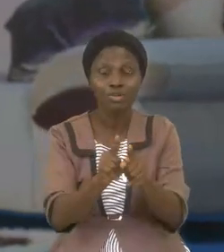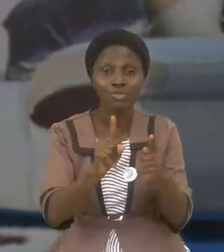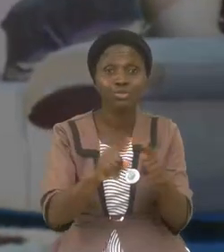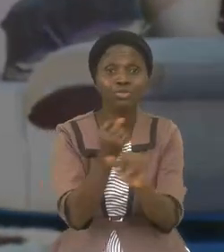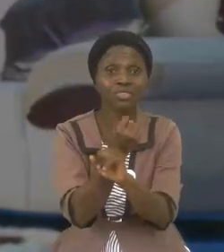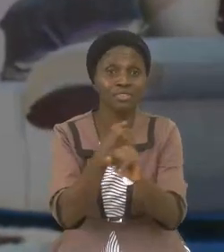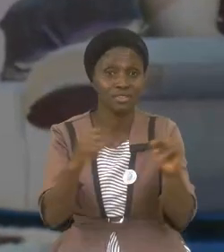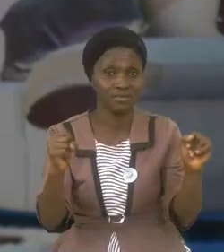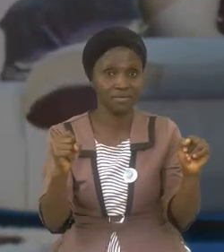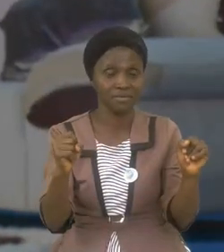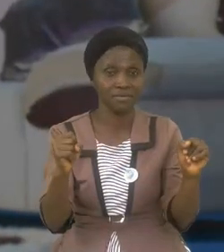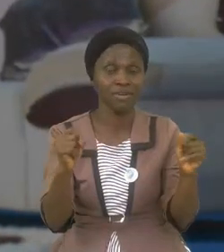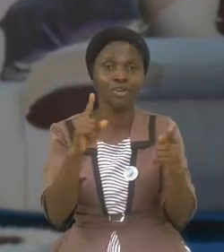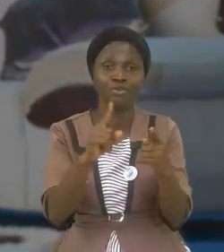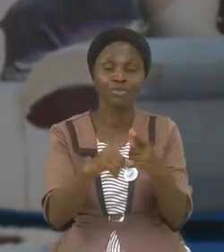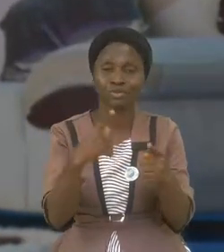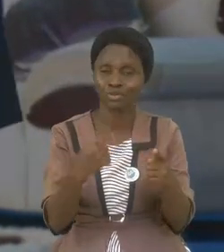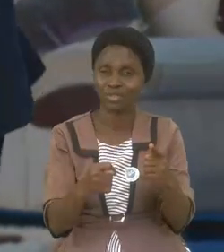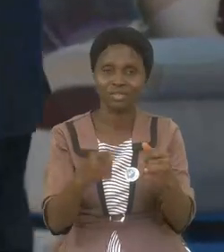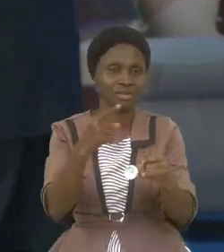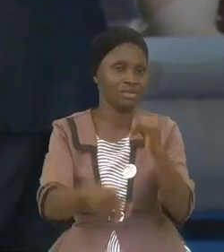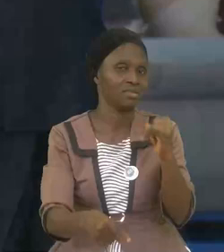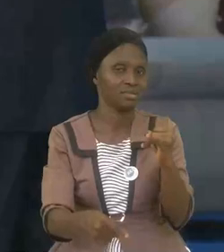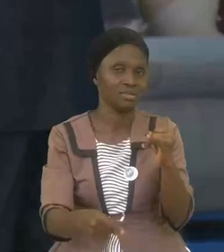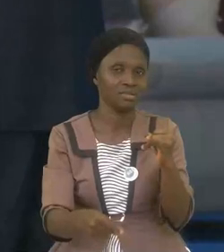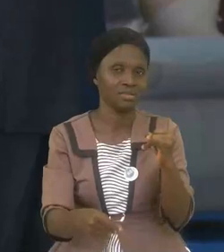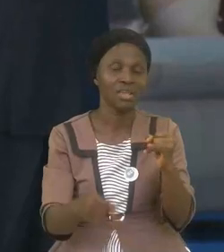aussi pour cela qu'il peut